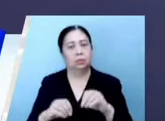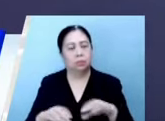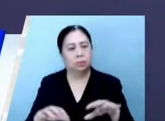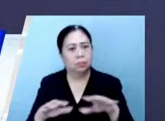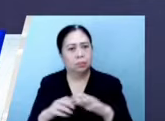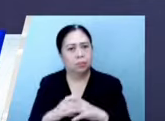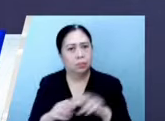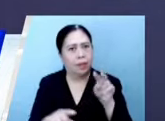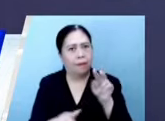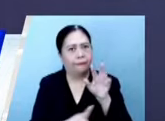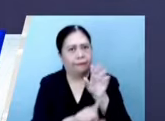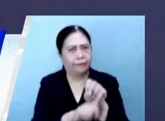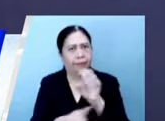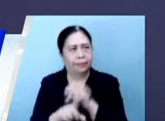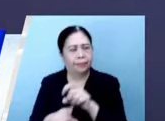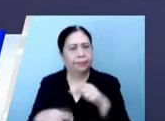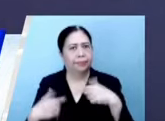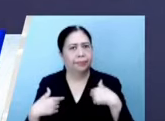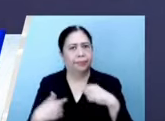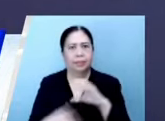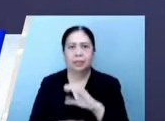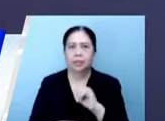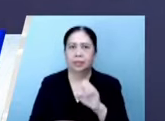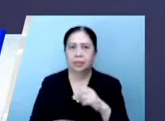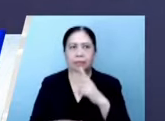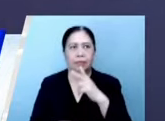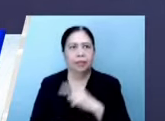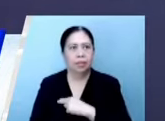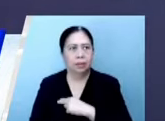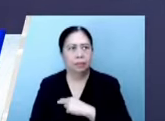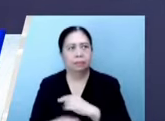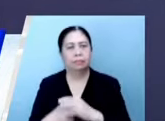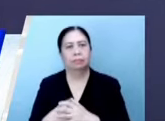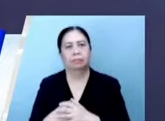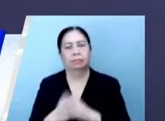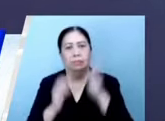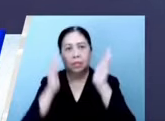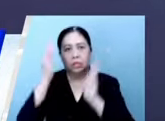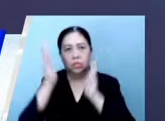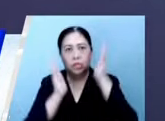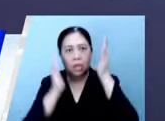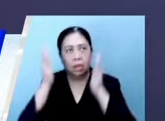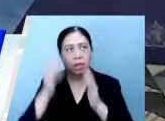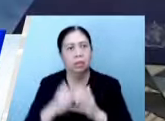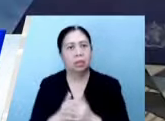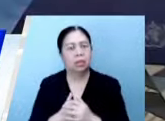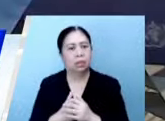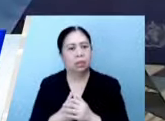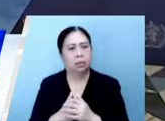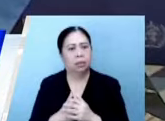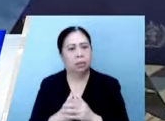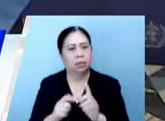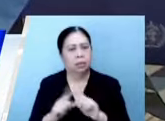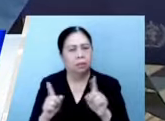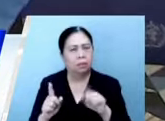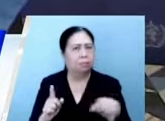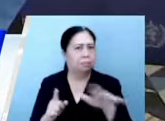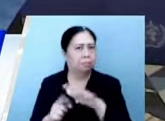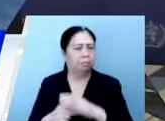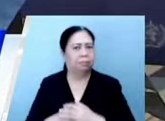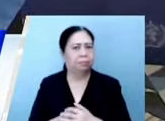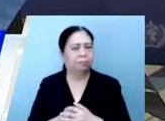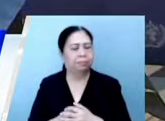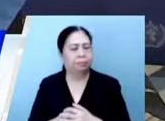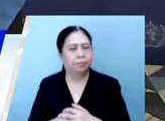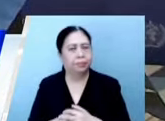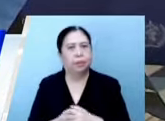cases now in Vietnam, in Malaysia, Laos, PDR. Nakikipagtulungan na ang